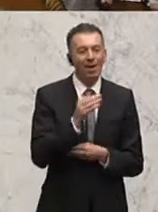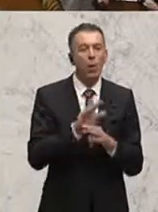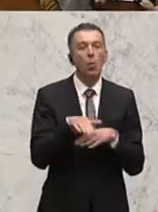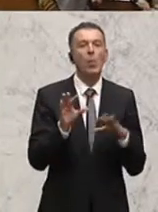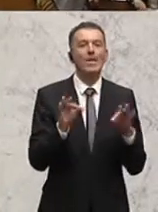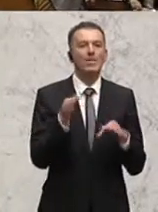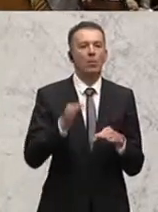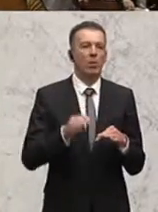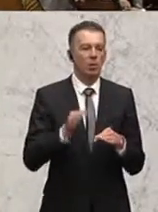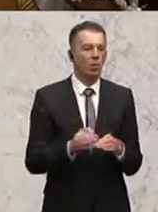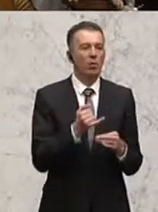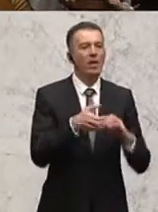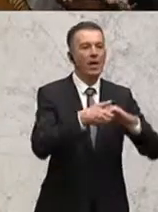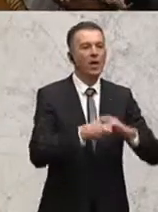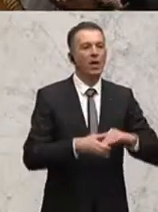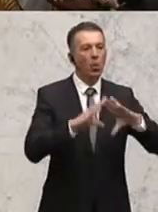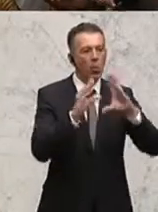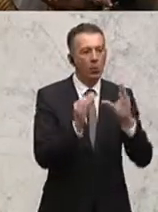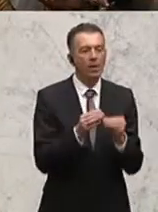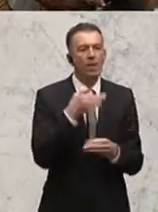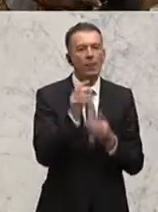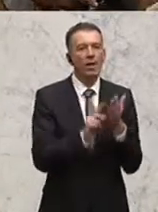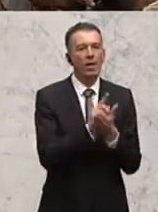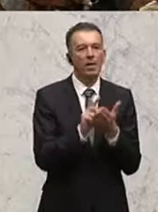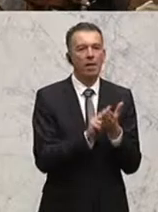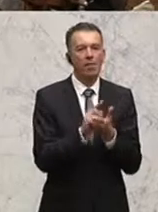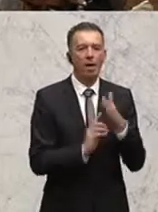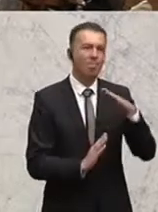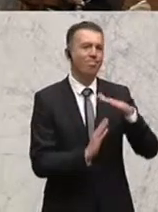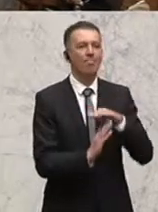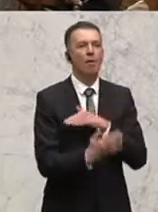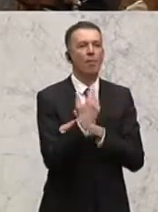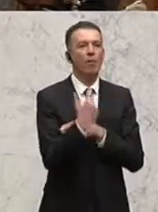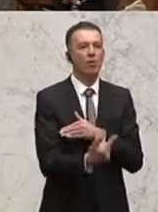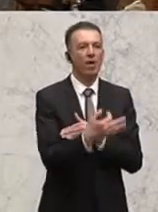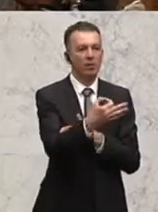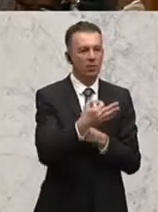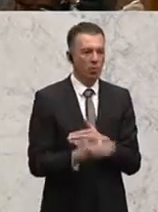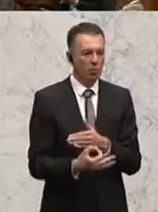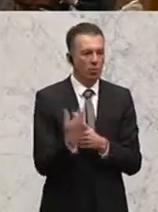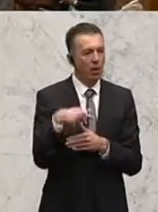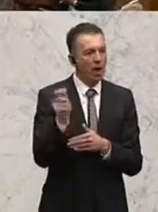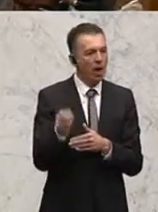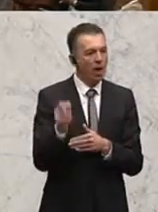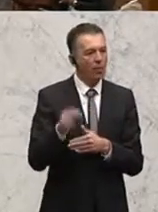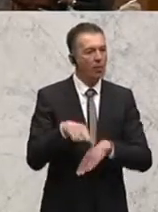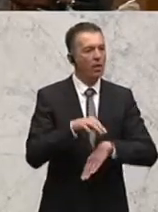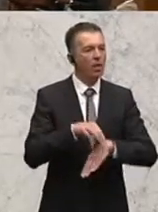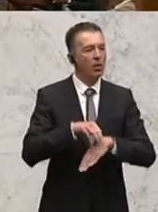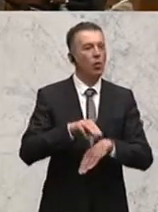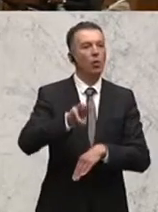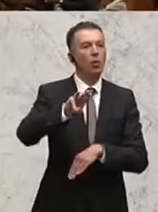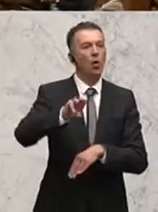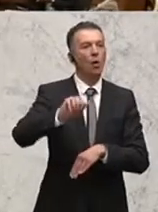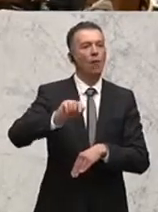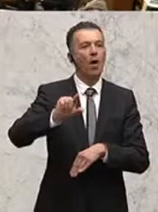Harald Walzer, der Bildungssprecher der Grünen, ist nun am Wort. 25 Minuten zukommt. Und Herr Abgeordneter Dr. Harald